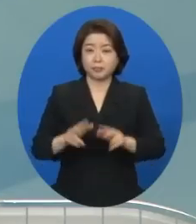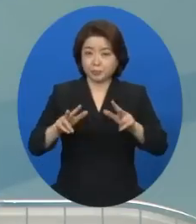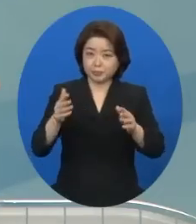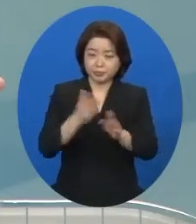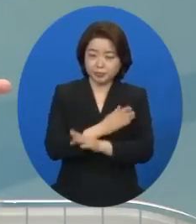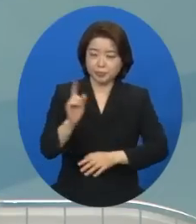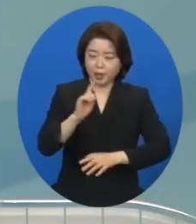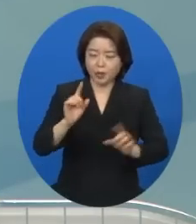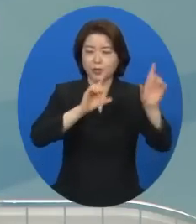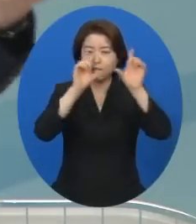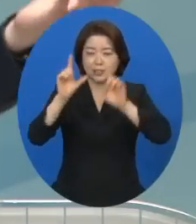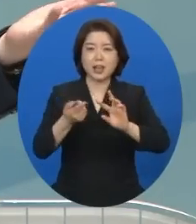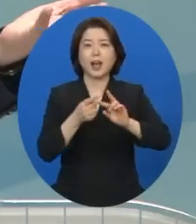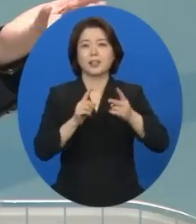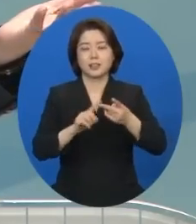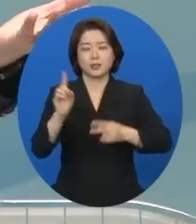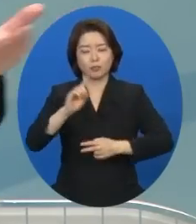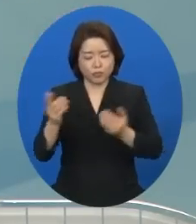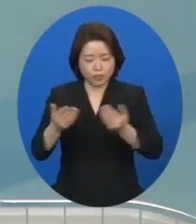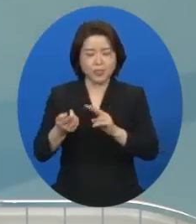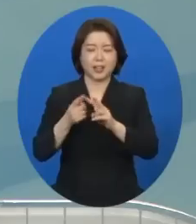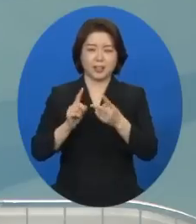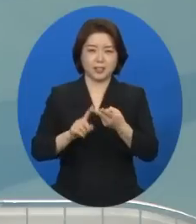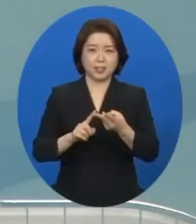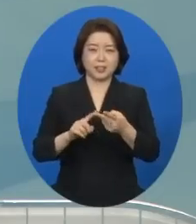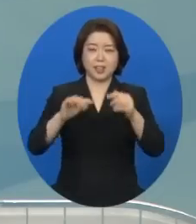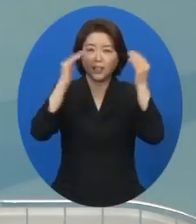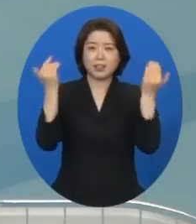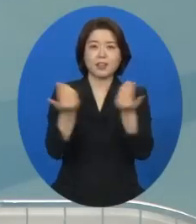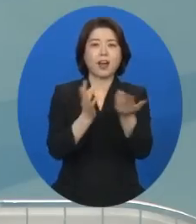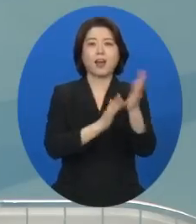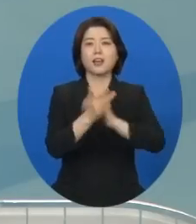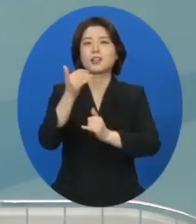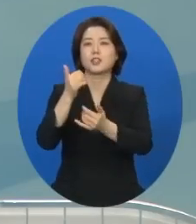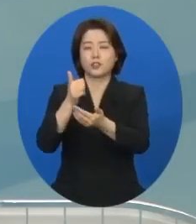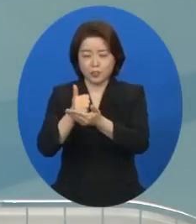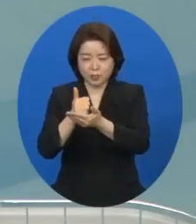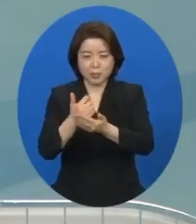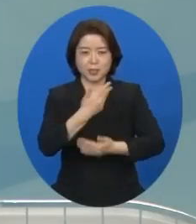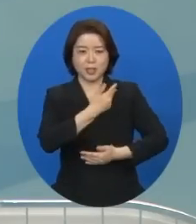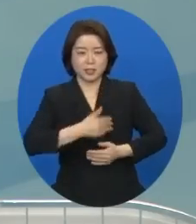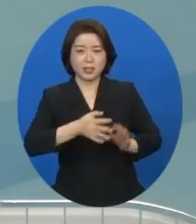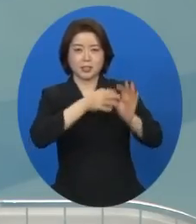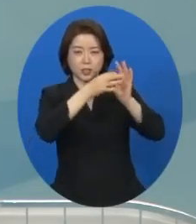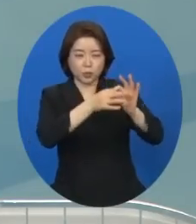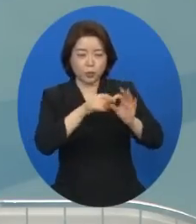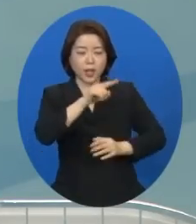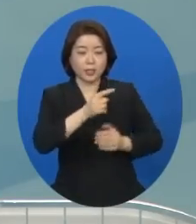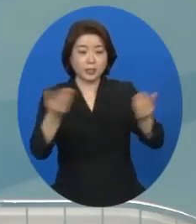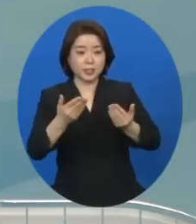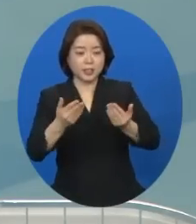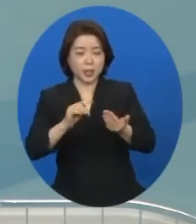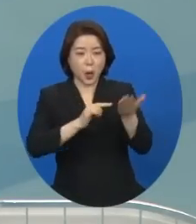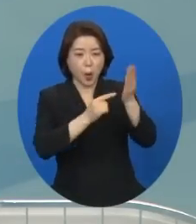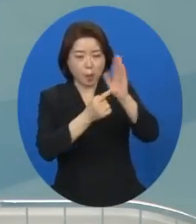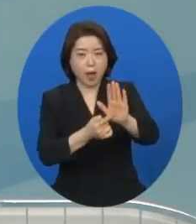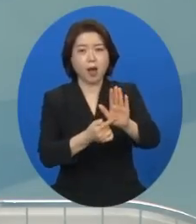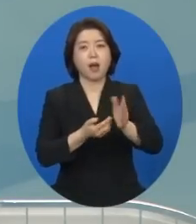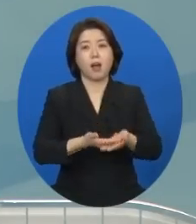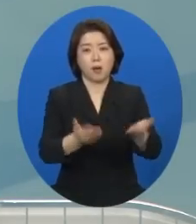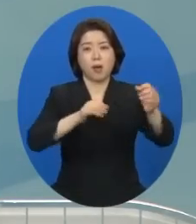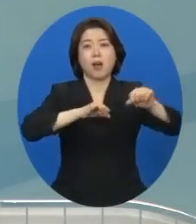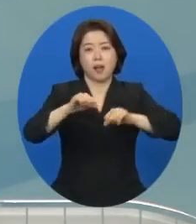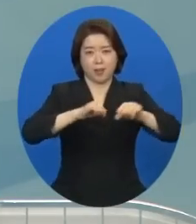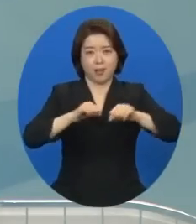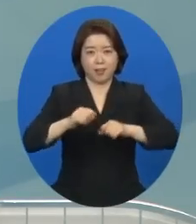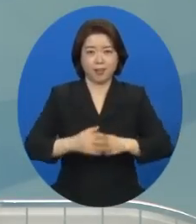무슨 삶을 살든지 무슨 일을 하든지 다 예수님께서 제자들을 통하여 그 일을 하실 거라는 거예요.